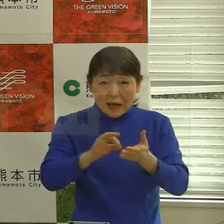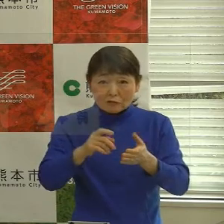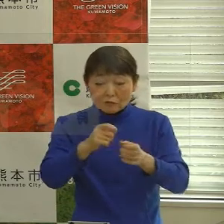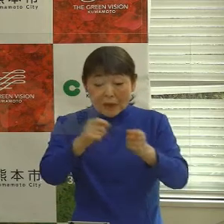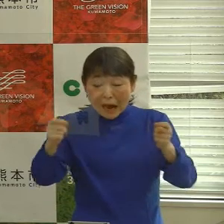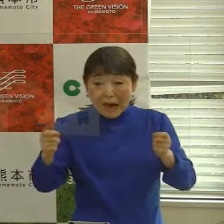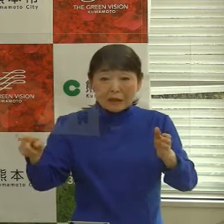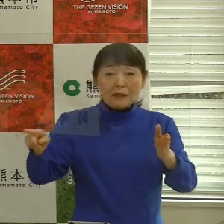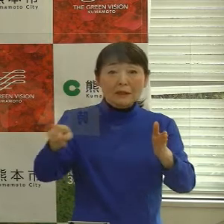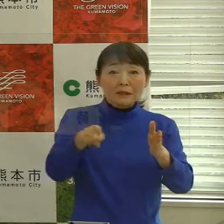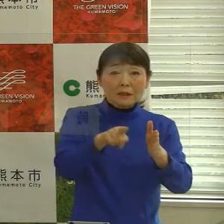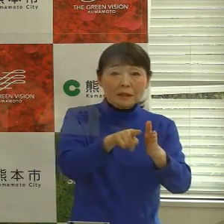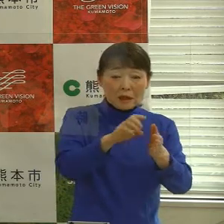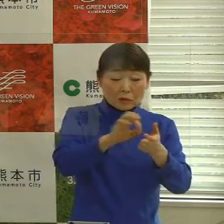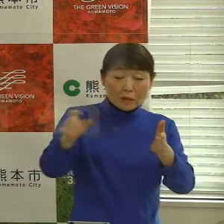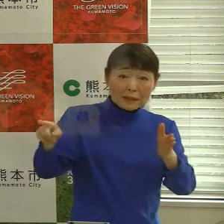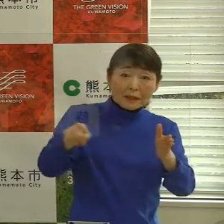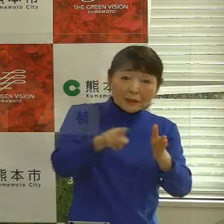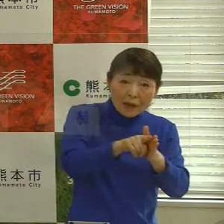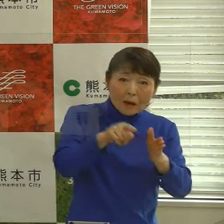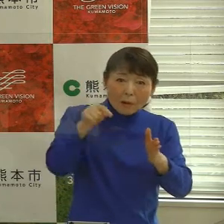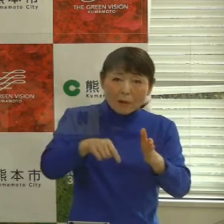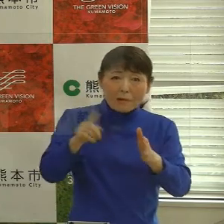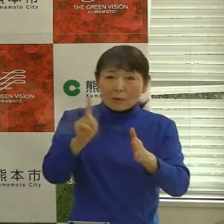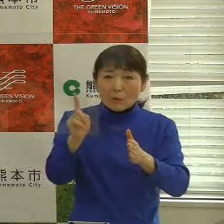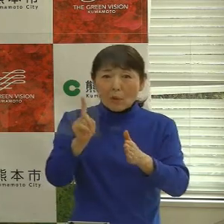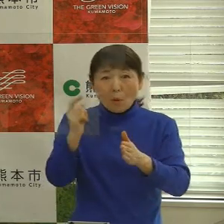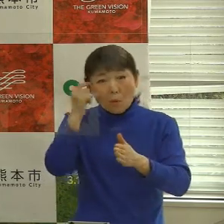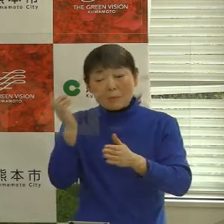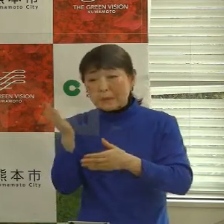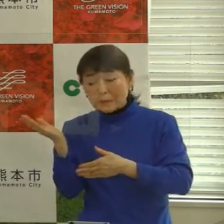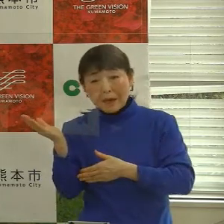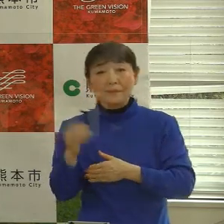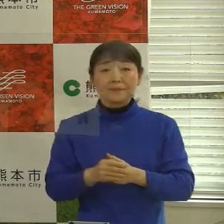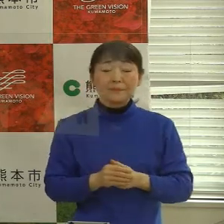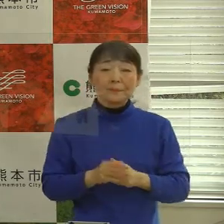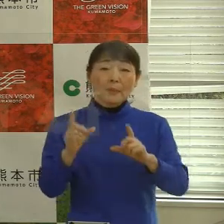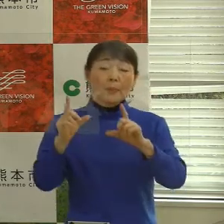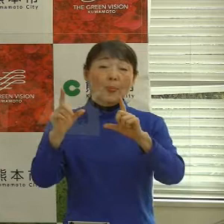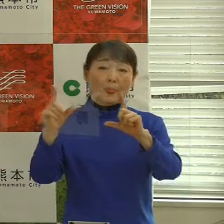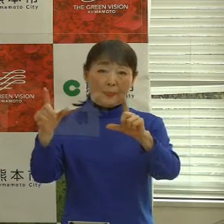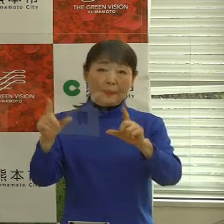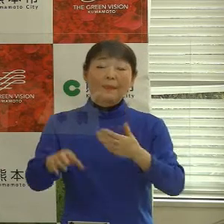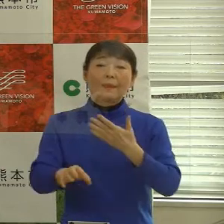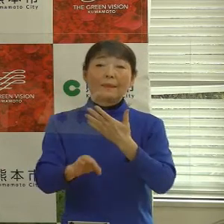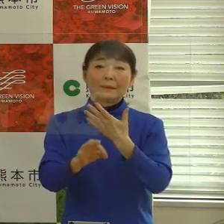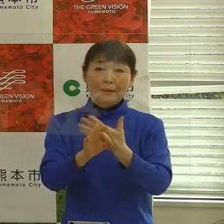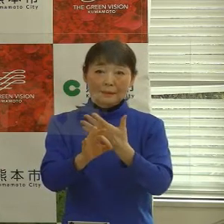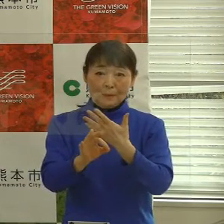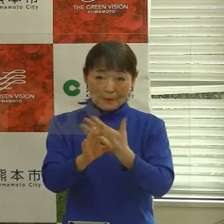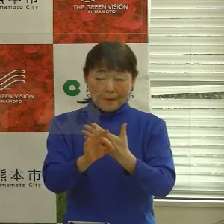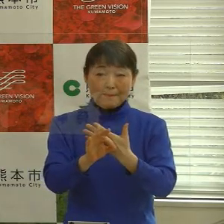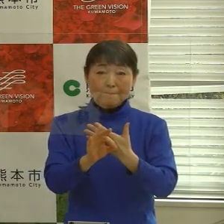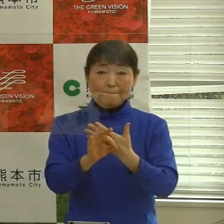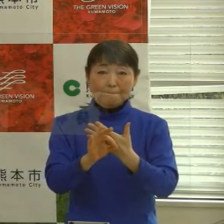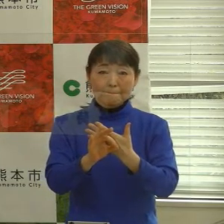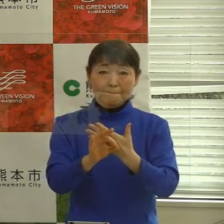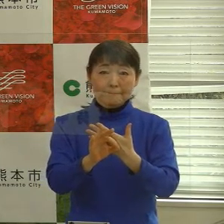になります。でこの件についてはちょっとどういうふうに考えていらっしゃいますか。 そうですね、例えば、ま